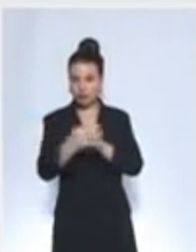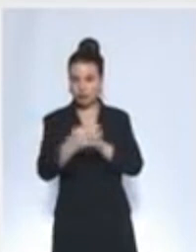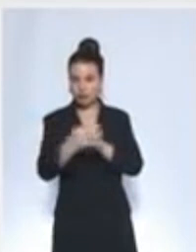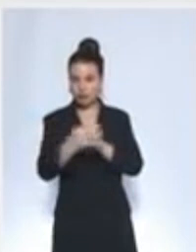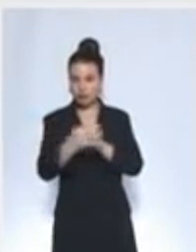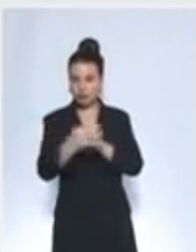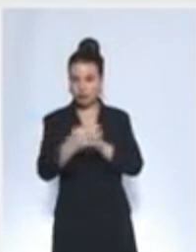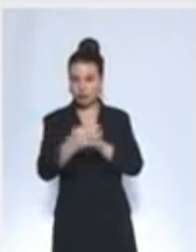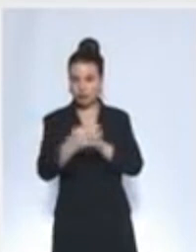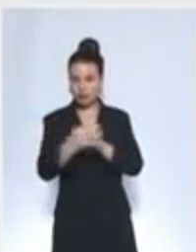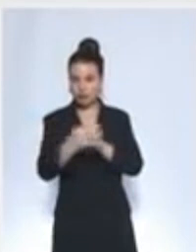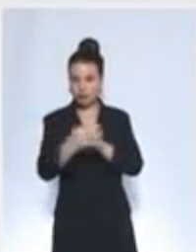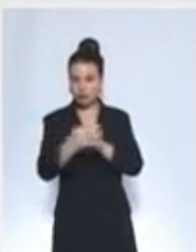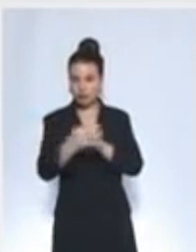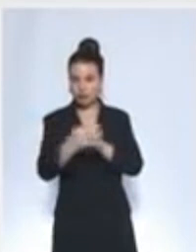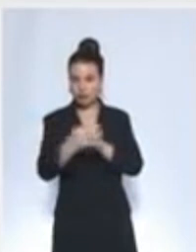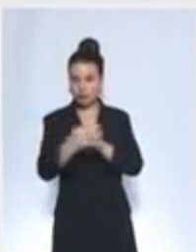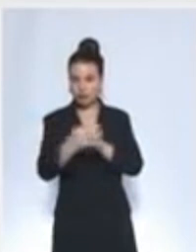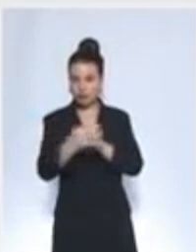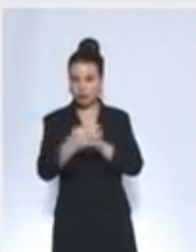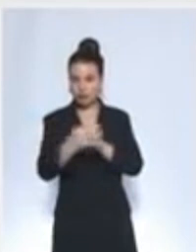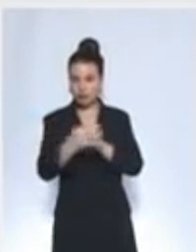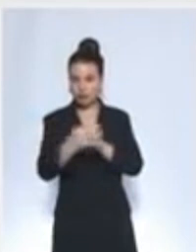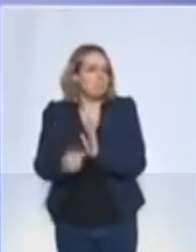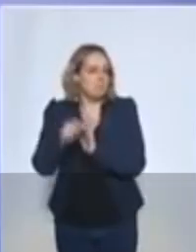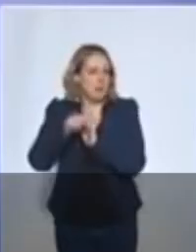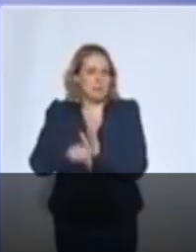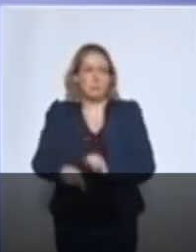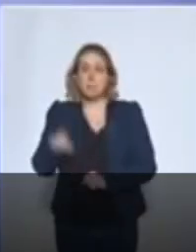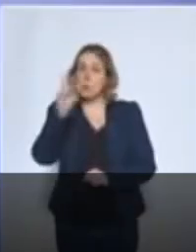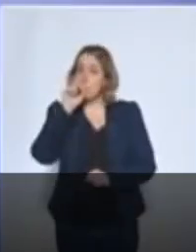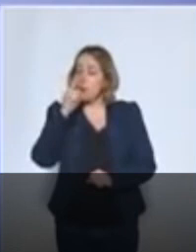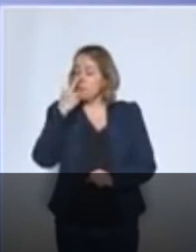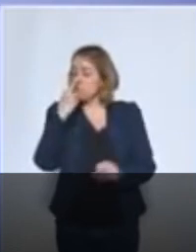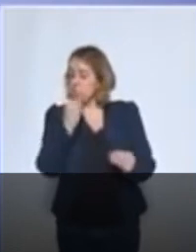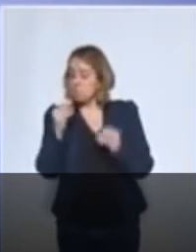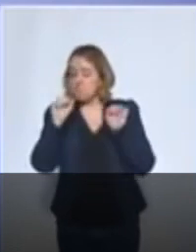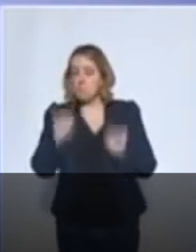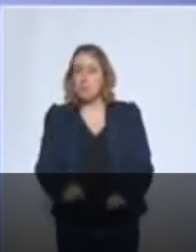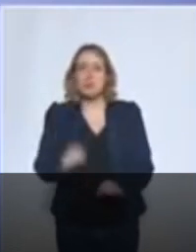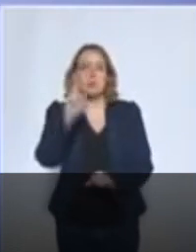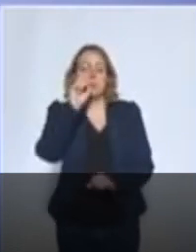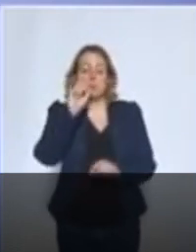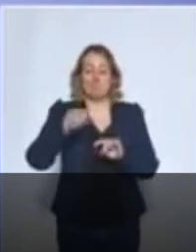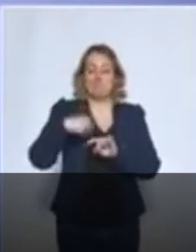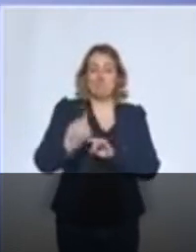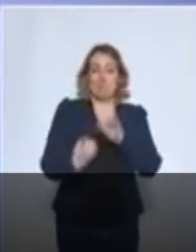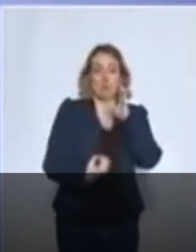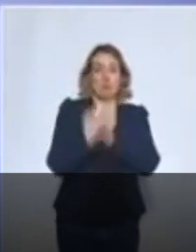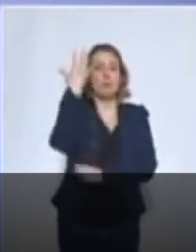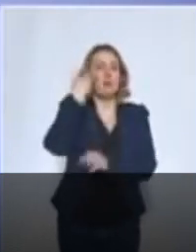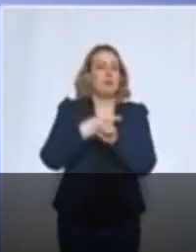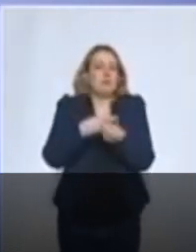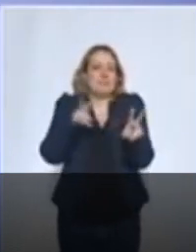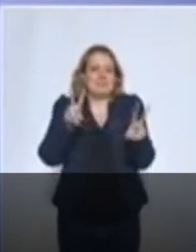d'autres. Maintenant, Jean Castex a un super outil à nous proposer dans ce topic. Nous disposerons très bientôt d'un nouvel outil,